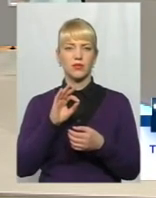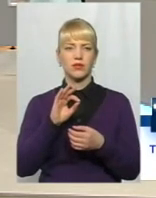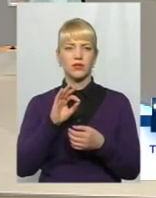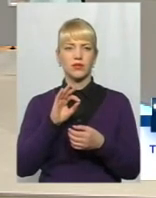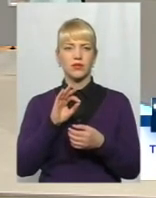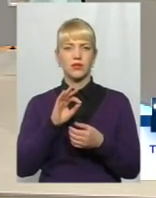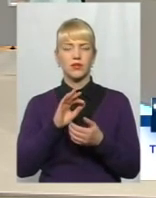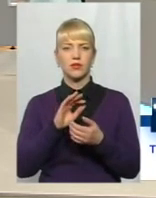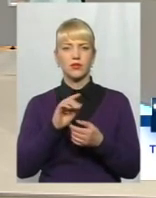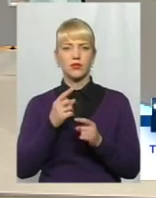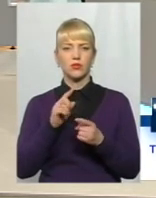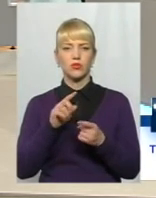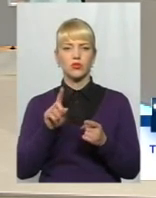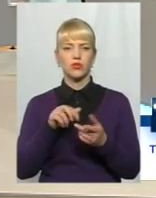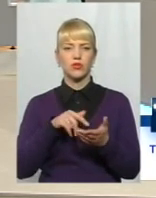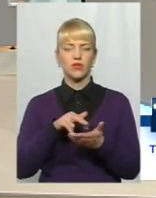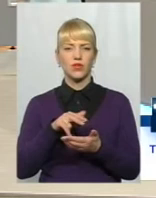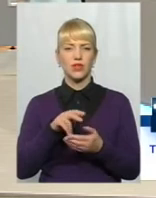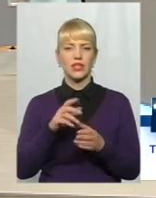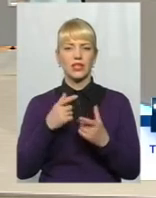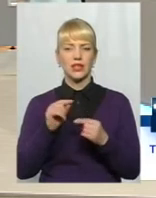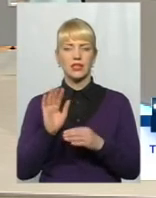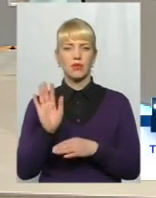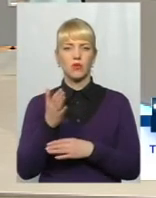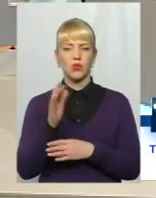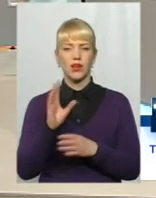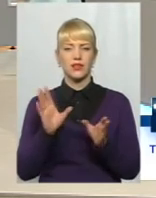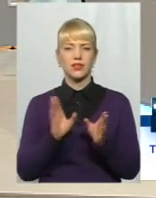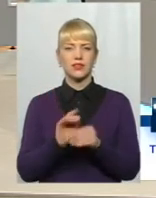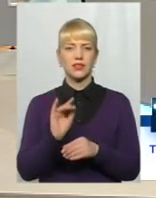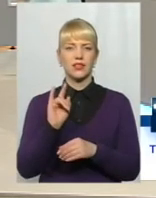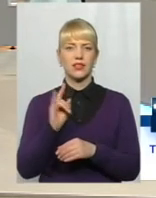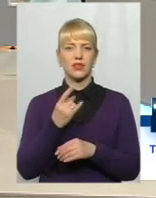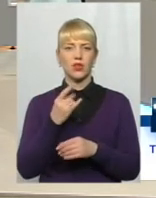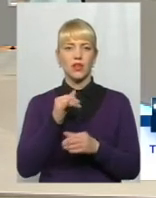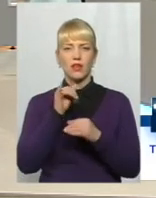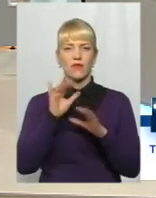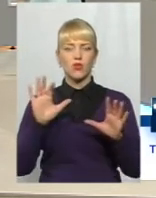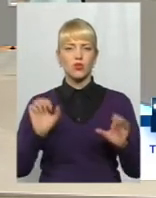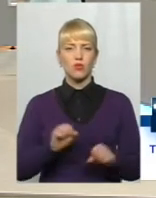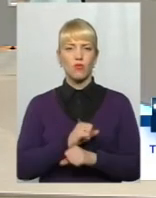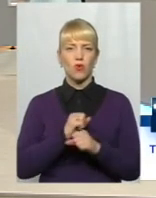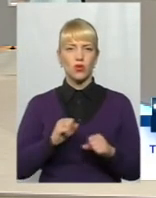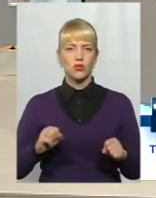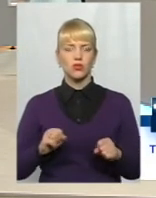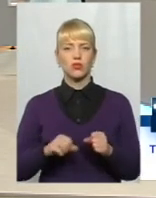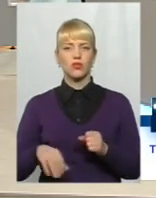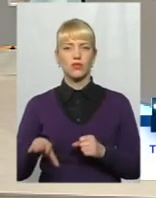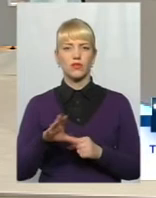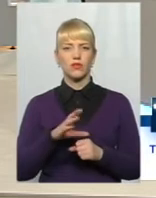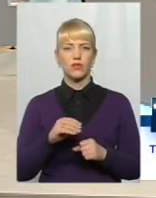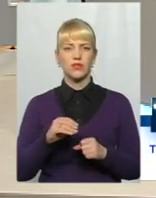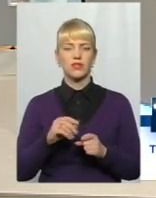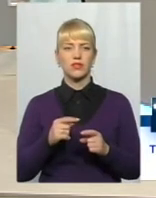Тому що вийти з дитиною в отець погуляти, чому це невозможно? Кругом за собаками